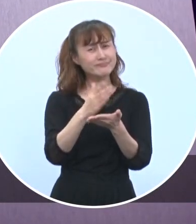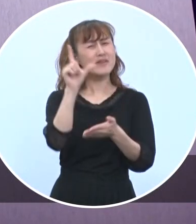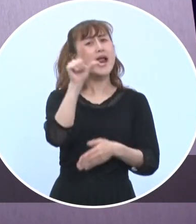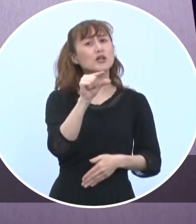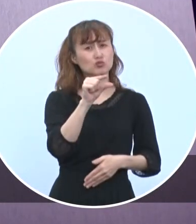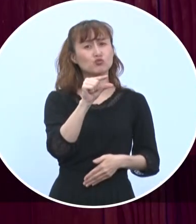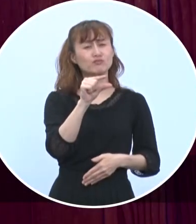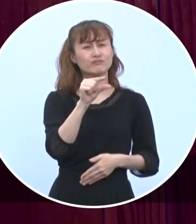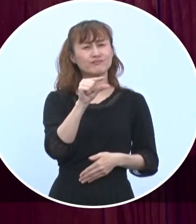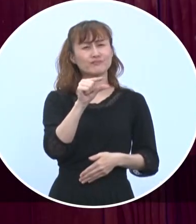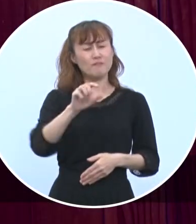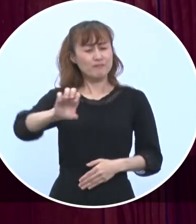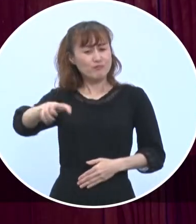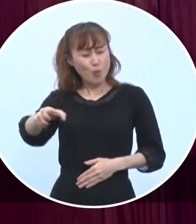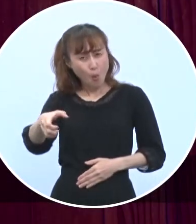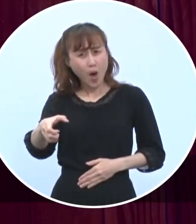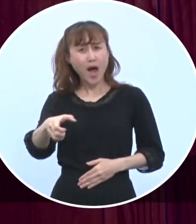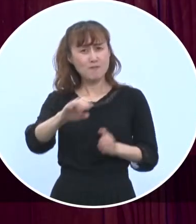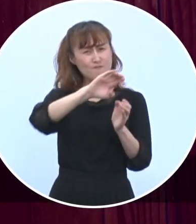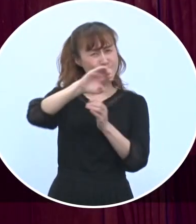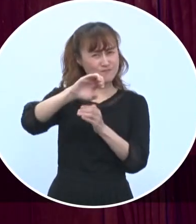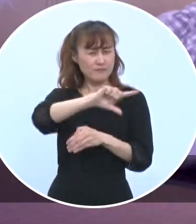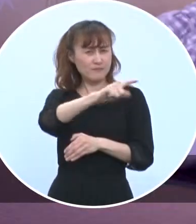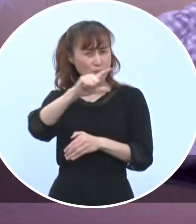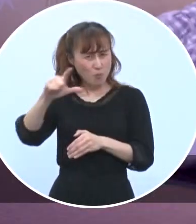毒をこまめに行ってください。